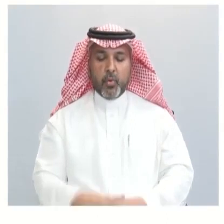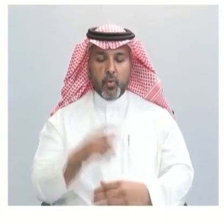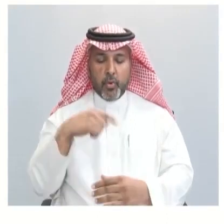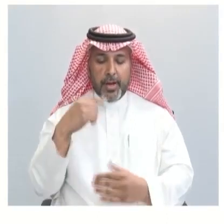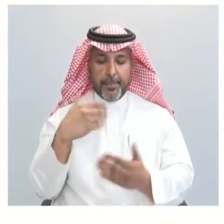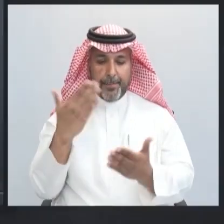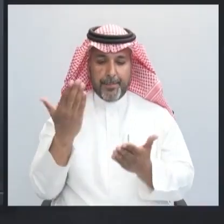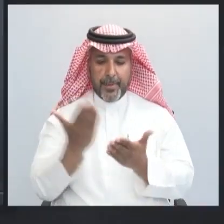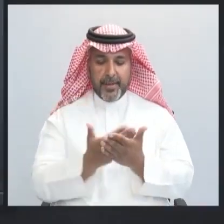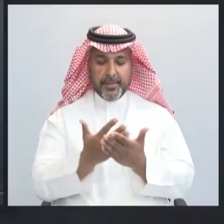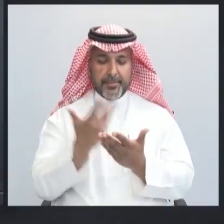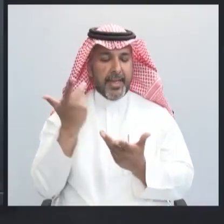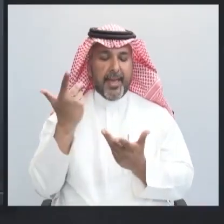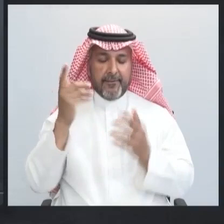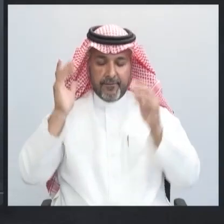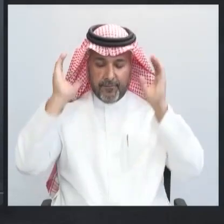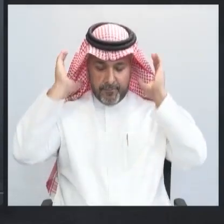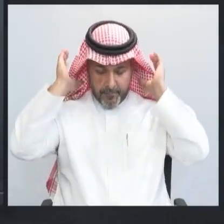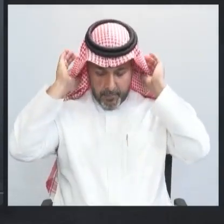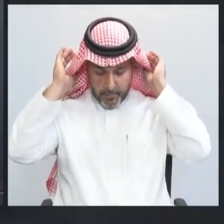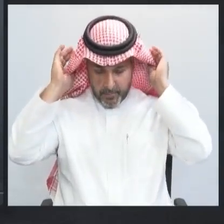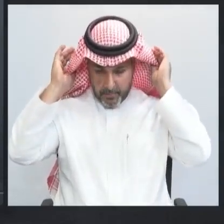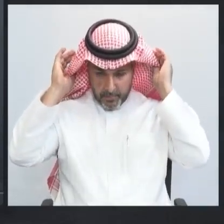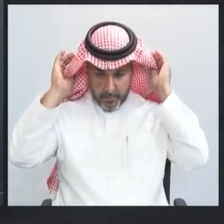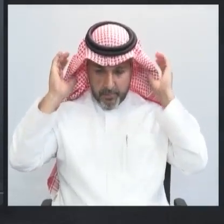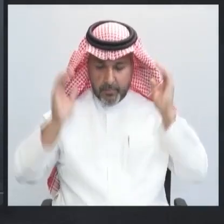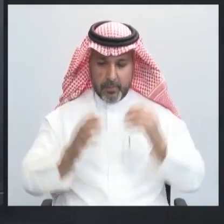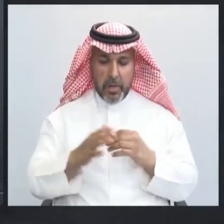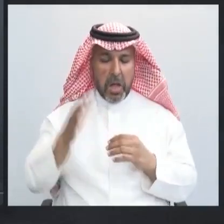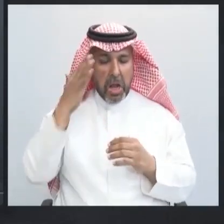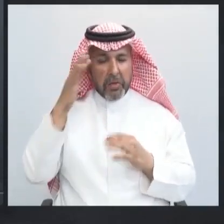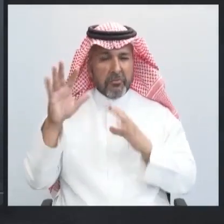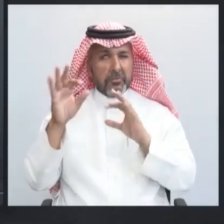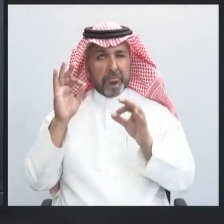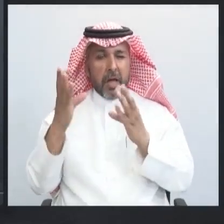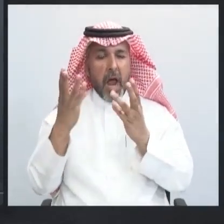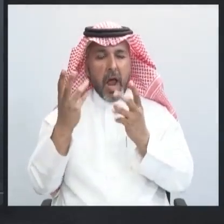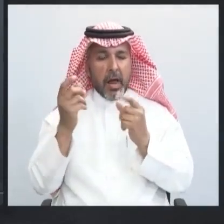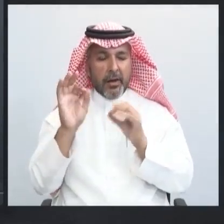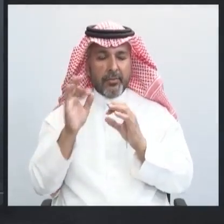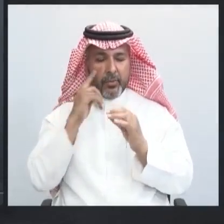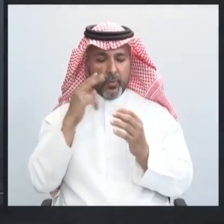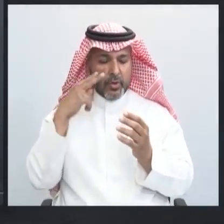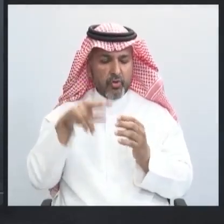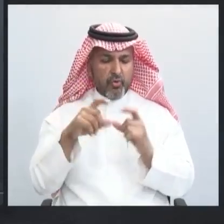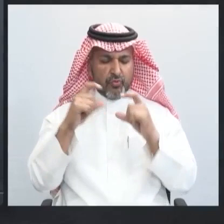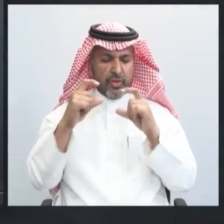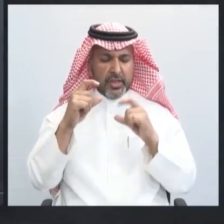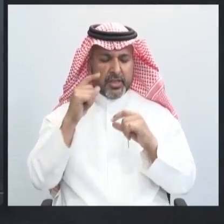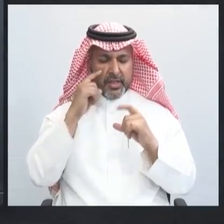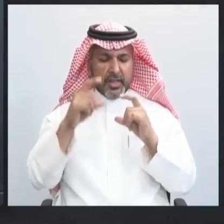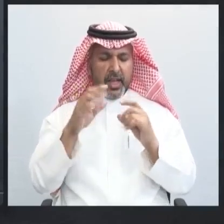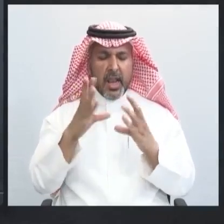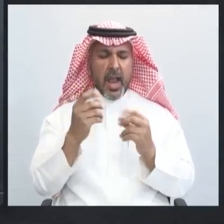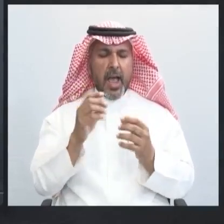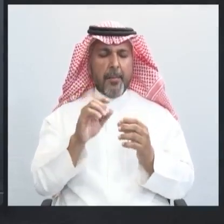طبعا نمثل الداله كيف طريقه واحده لتمثيل الداله افرض نقاط واعوض في الداله تظهر لي اللي هي افرض اكس